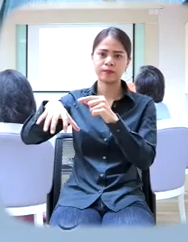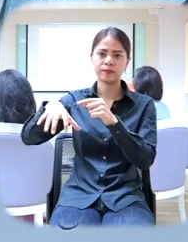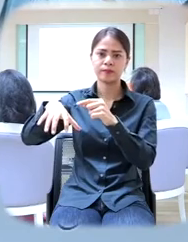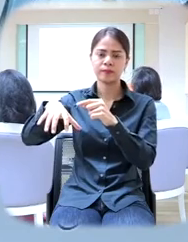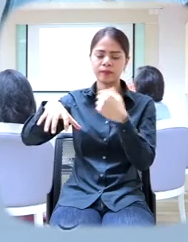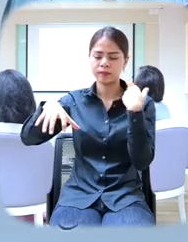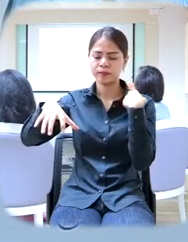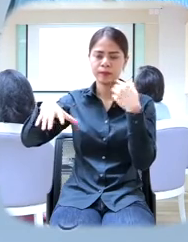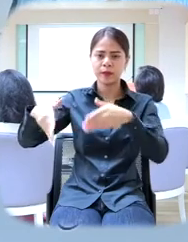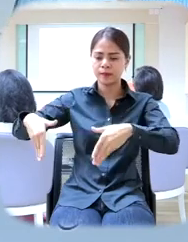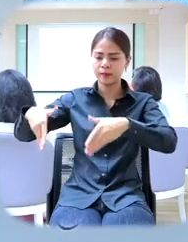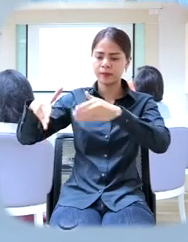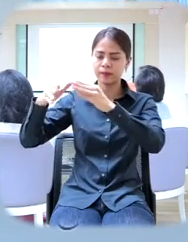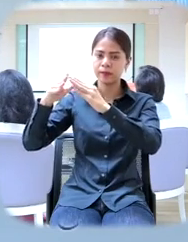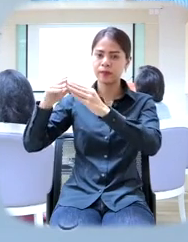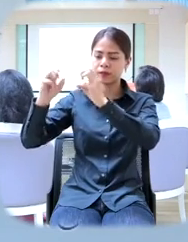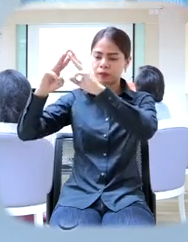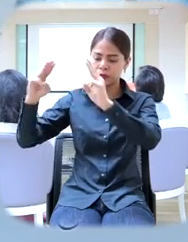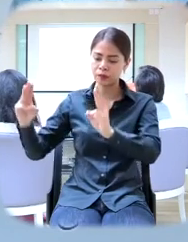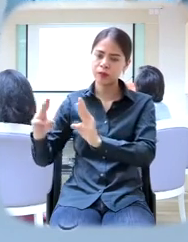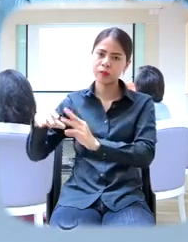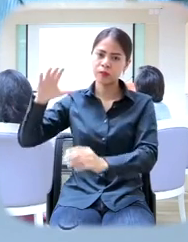าวิหารกับศรีวิชัยนะครับ